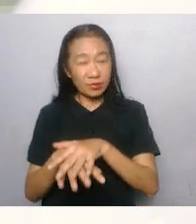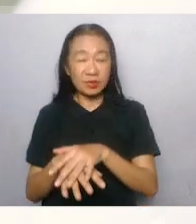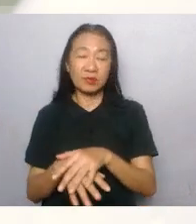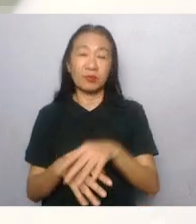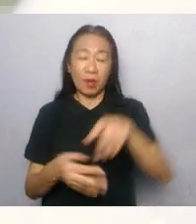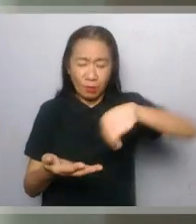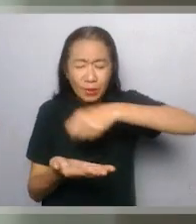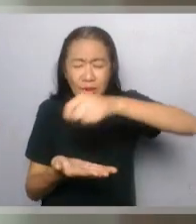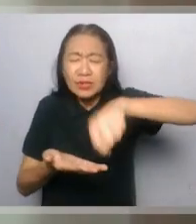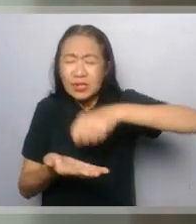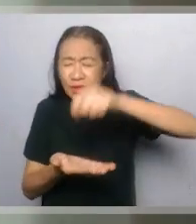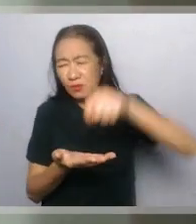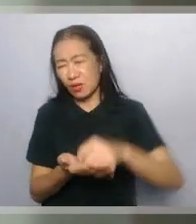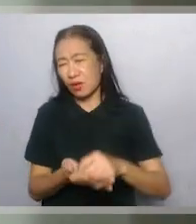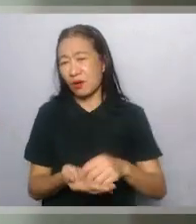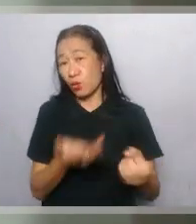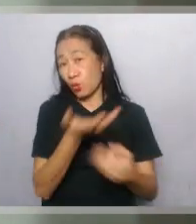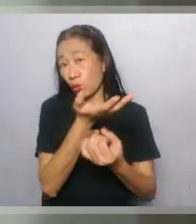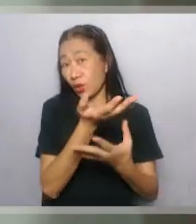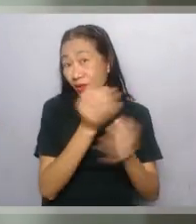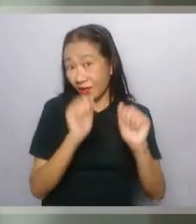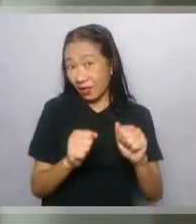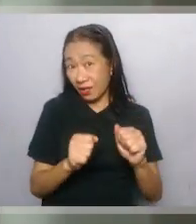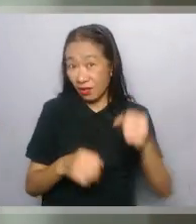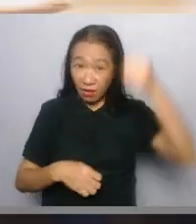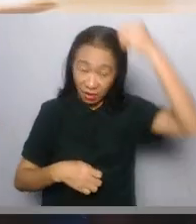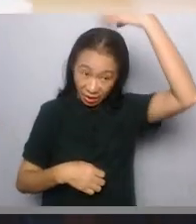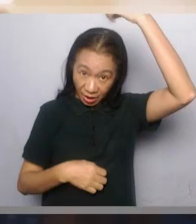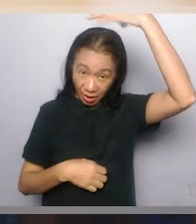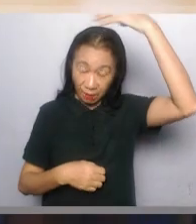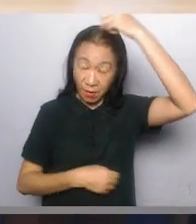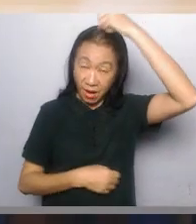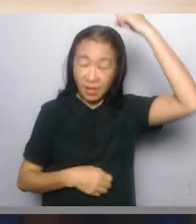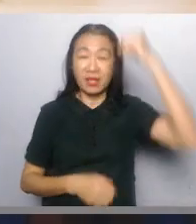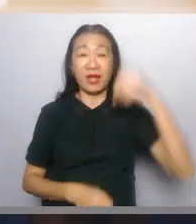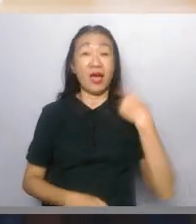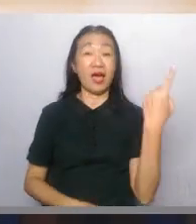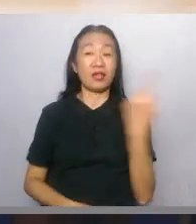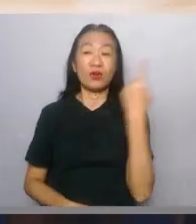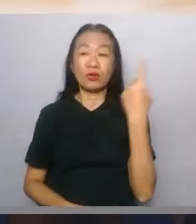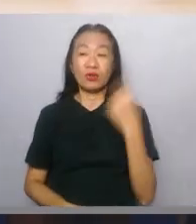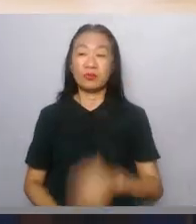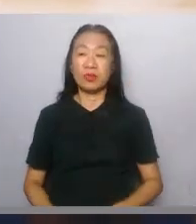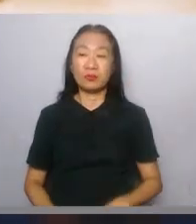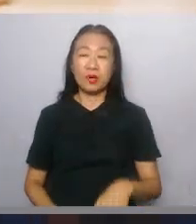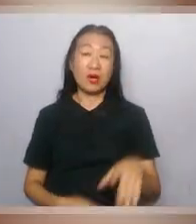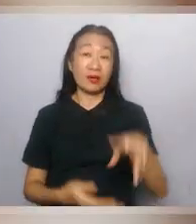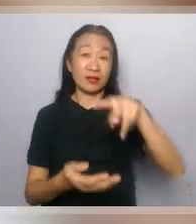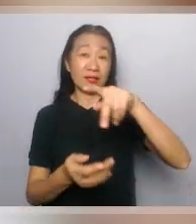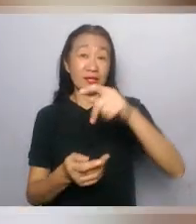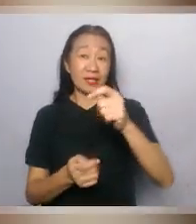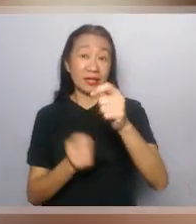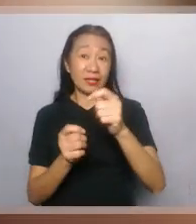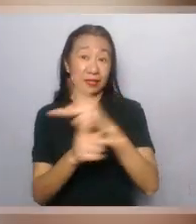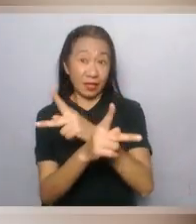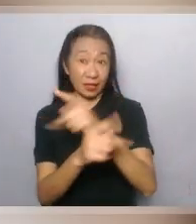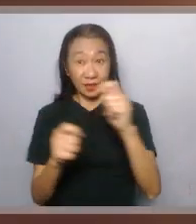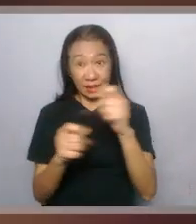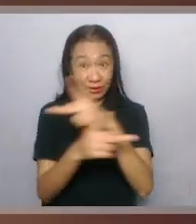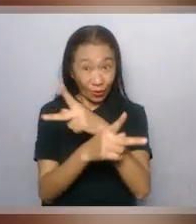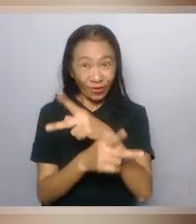Makikihalo na din siya sa pagluluto. Kaya na niyang maligo mag-isa. Pag TikTok, paborito